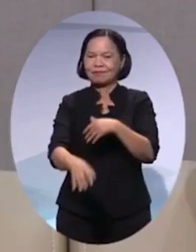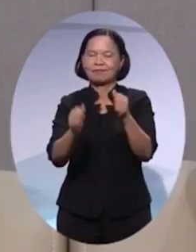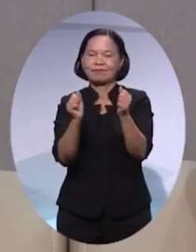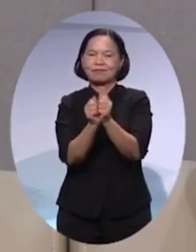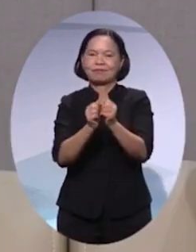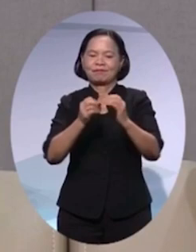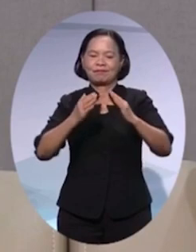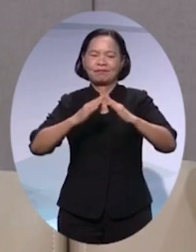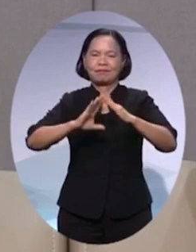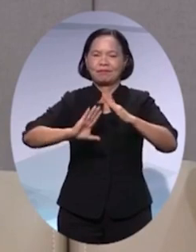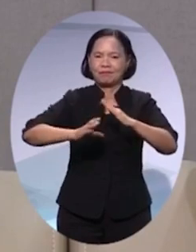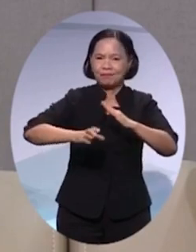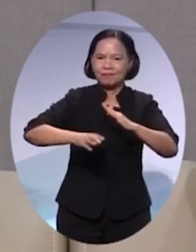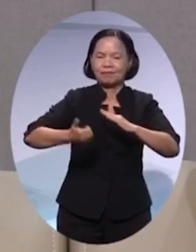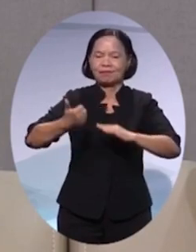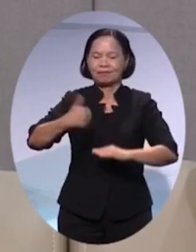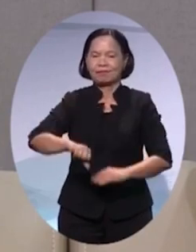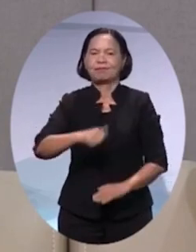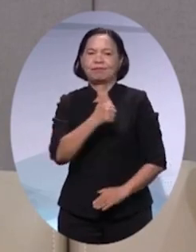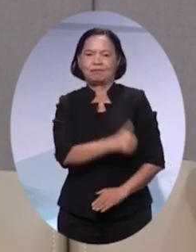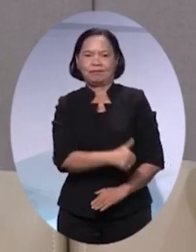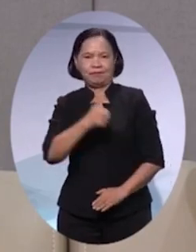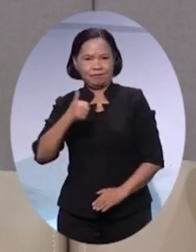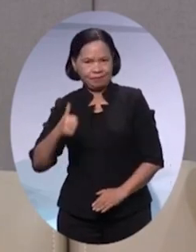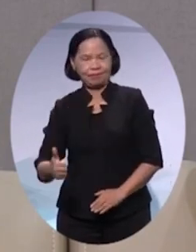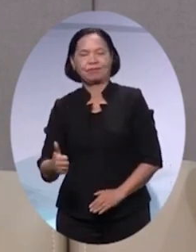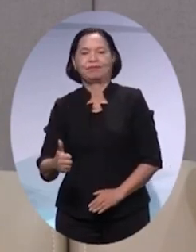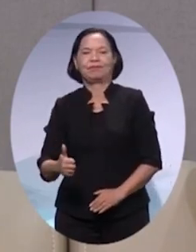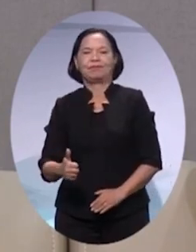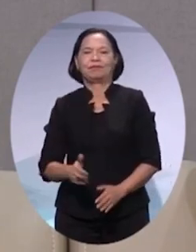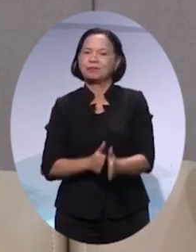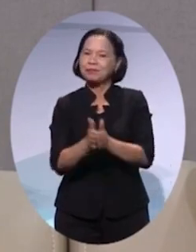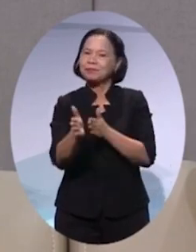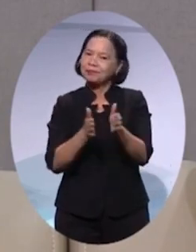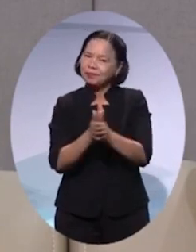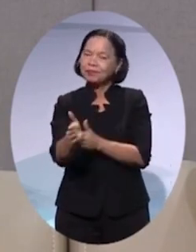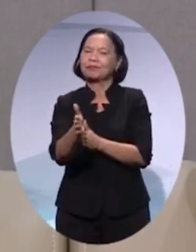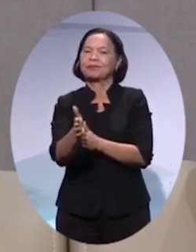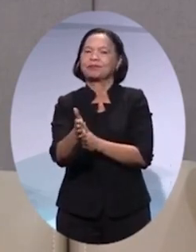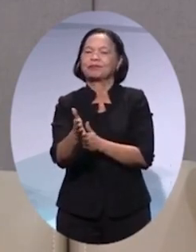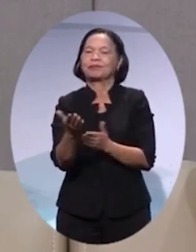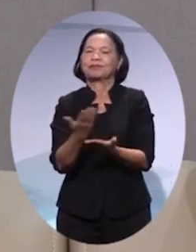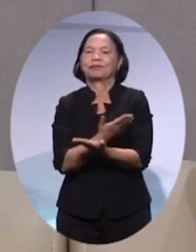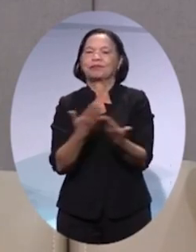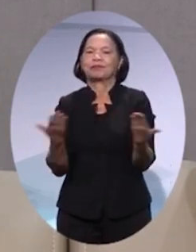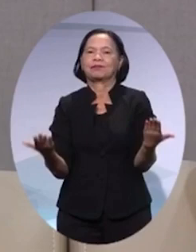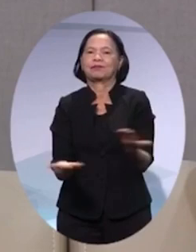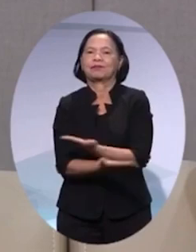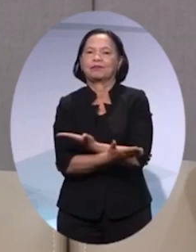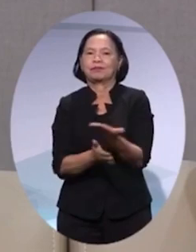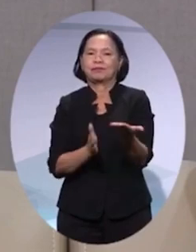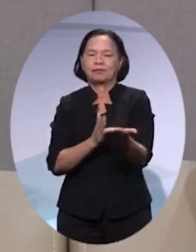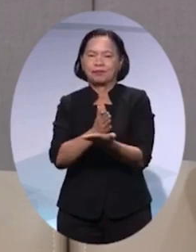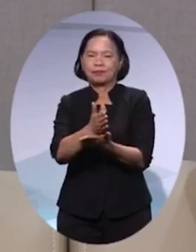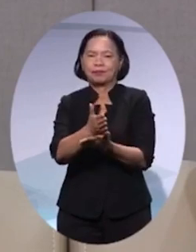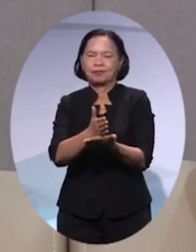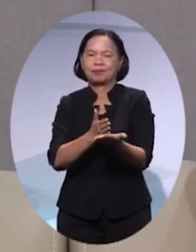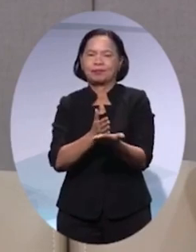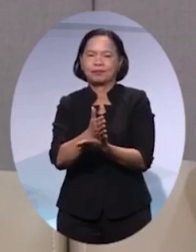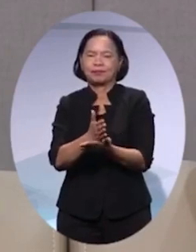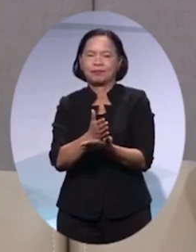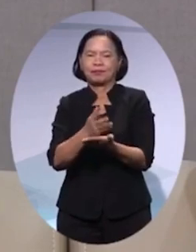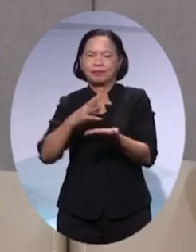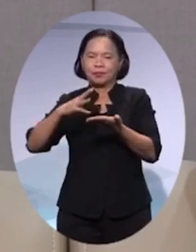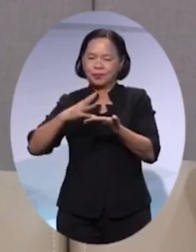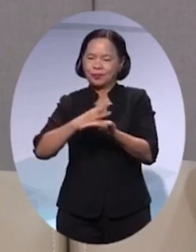như là đối với người dân. Để cùng với việc mà tiếp tục cải cách rất mạnh mẽ các cái thủ tục để tạo điều